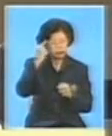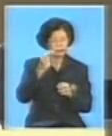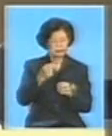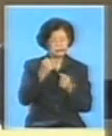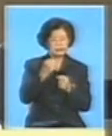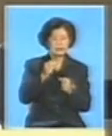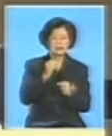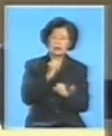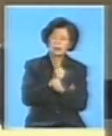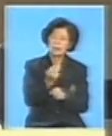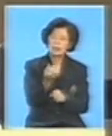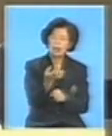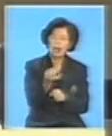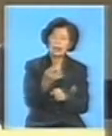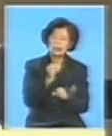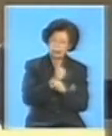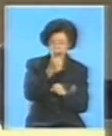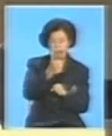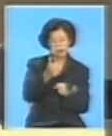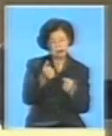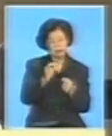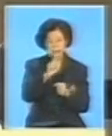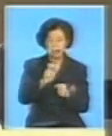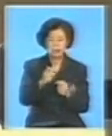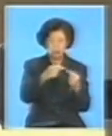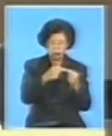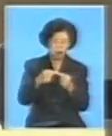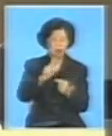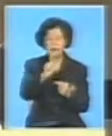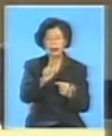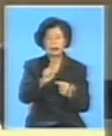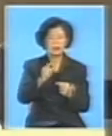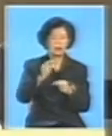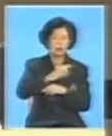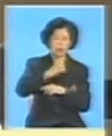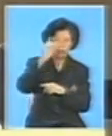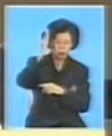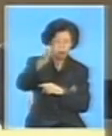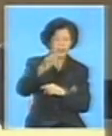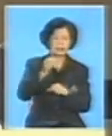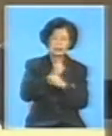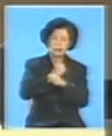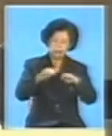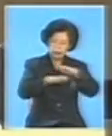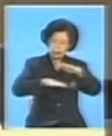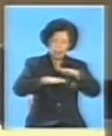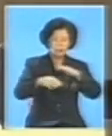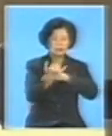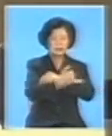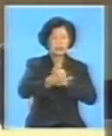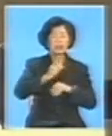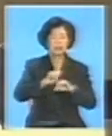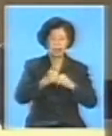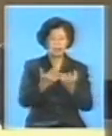ที่มันจะเกิดขึ้นว่าจะสำเร็จไหมหรือไม่สำเร็จจะทำได้ต่อเนื่องไหมวันหน้าแล้วเราจะสร้างพื้นฐานประเทศได้อย่างไรอันนั้นเป็นสิ่งสำคัญที่ทุก